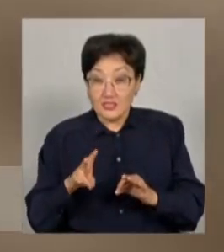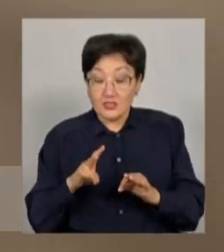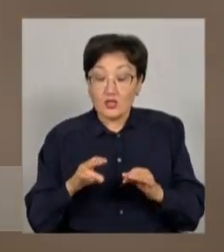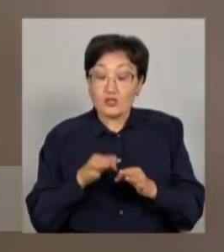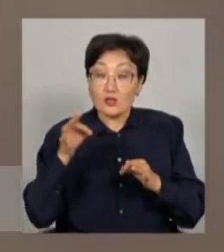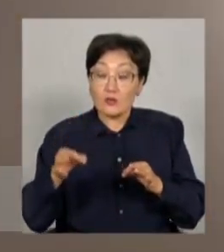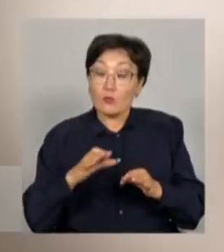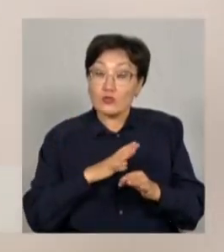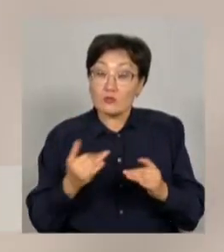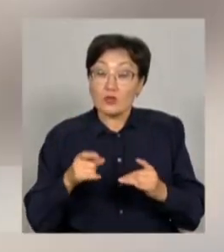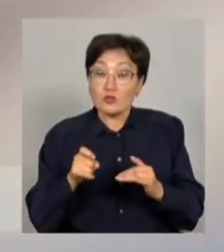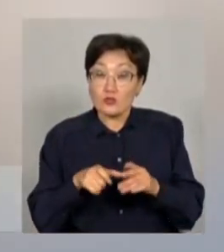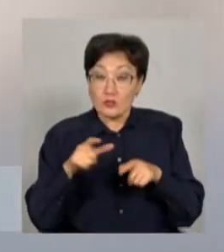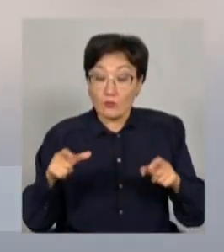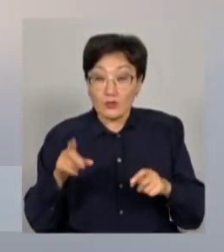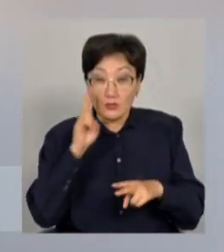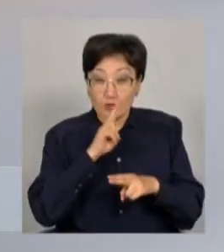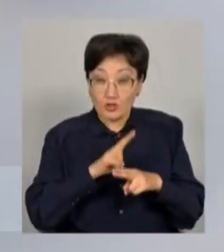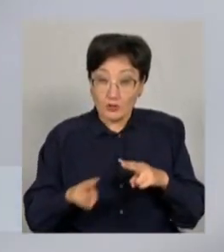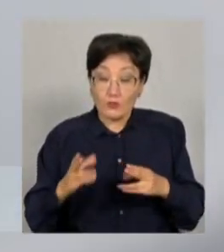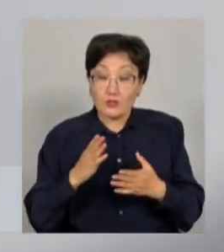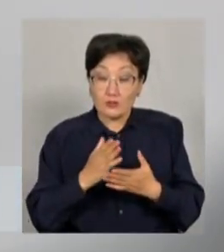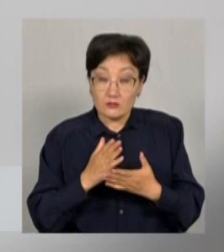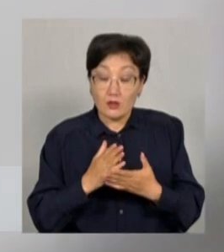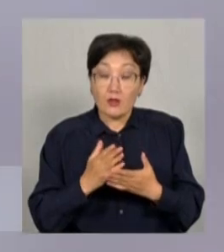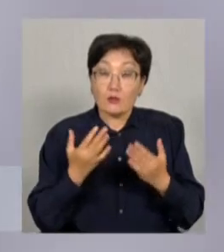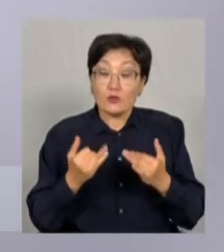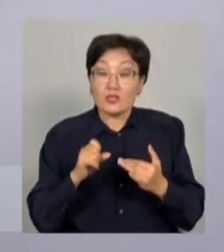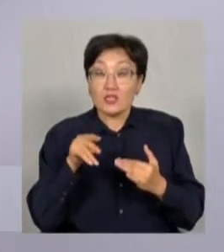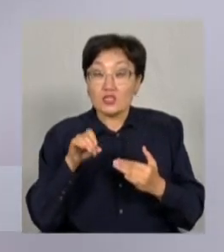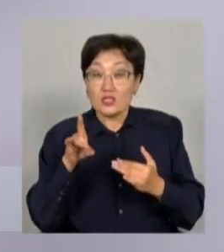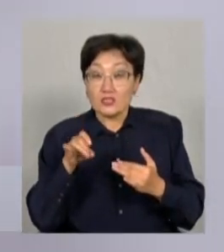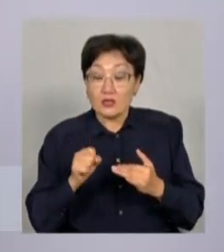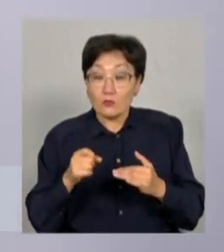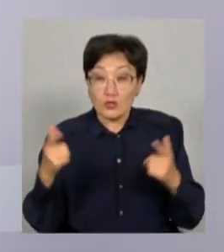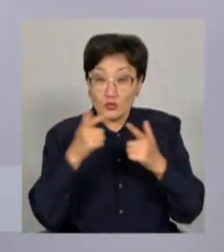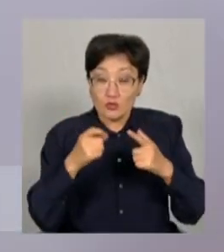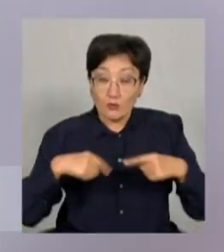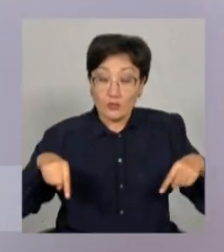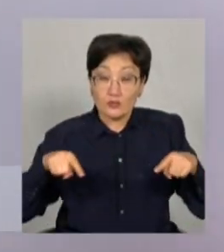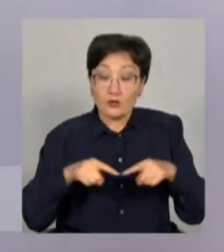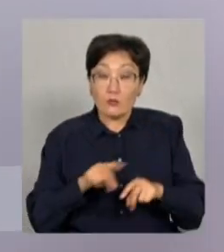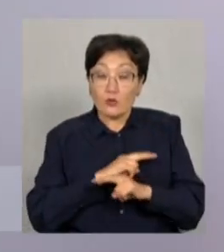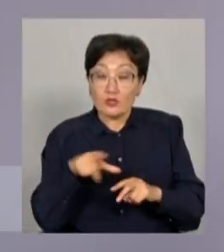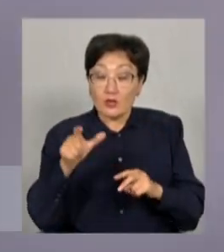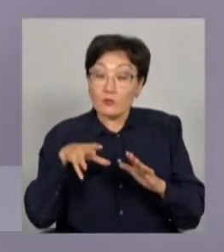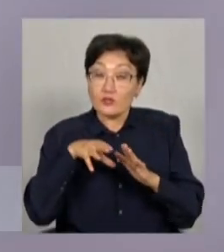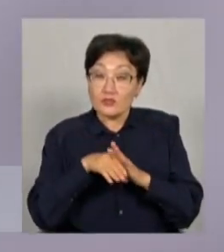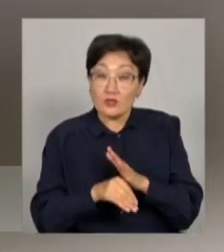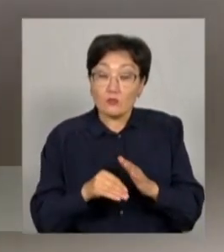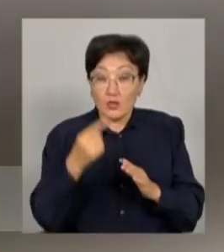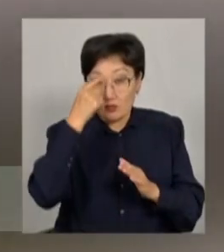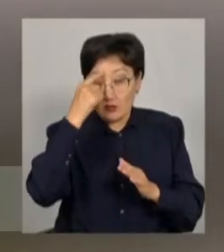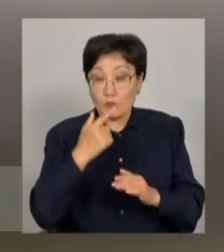болған. Әзірге 100 адамның хабар ошарсыз кеткені белгілі. Әл-Жазира ақпарат агенттігінің хабарлауынша марқұмдардың арасында